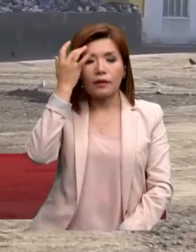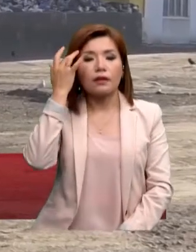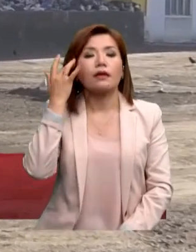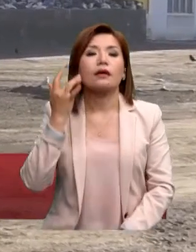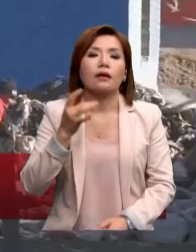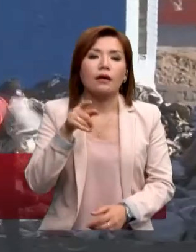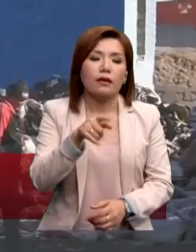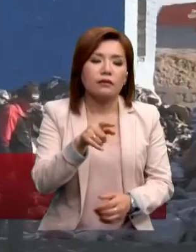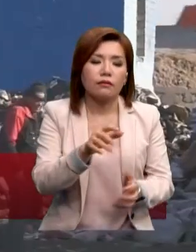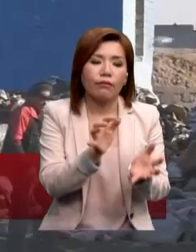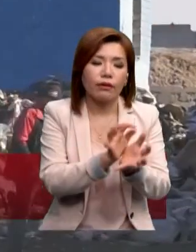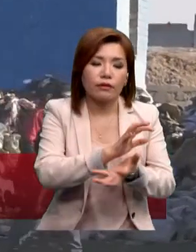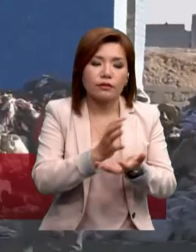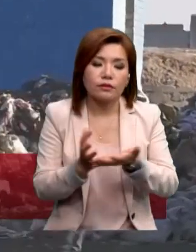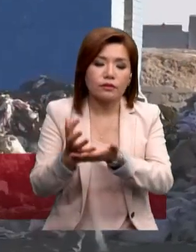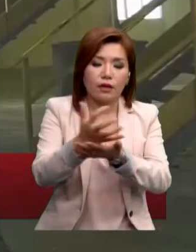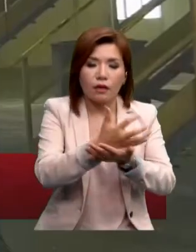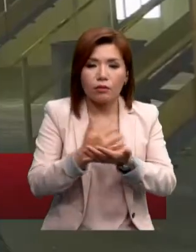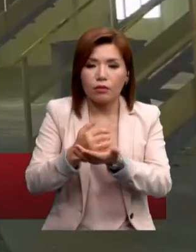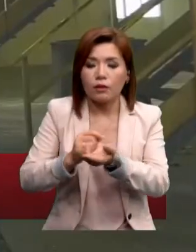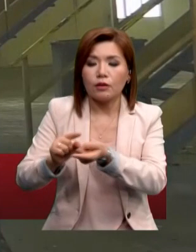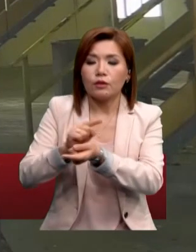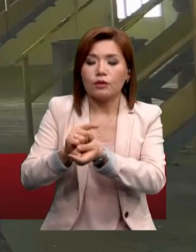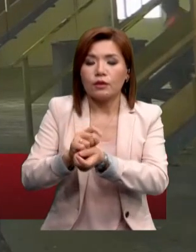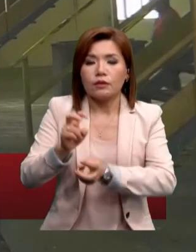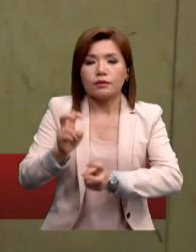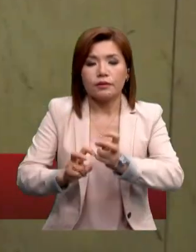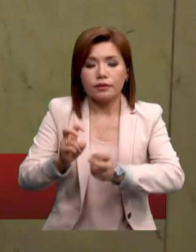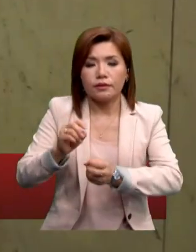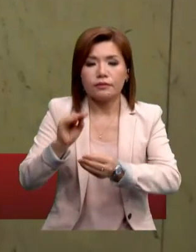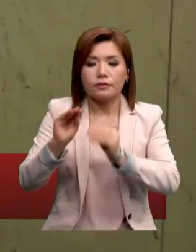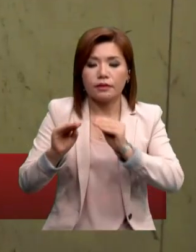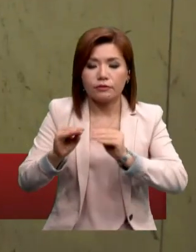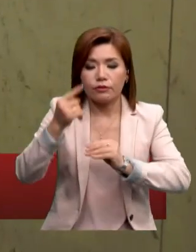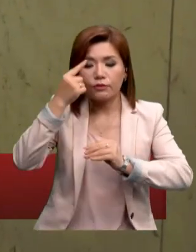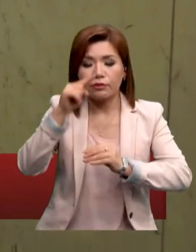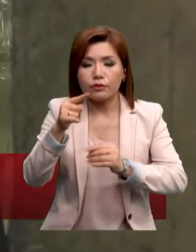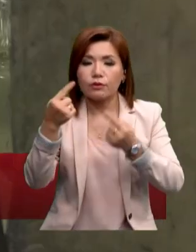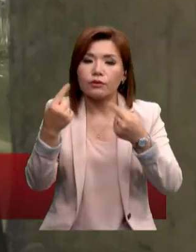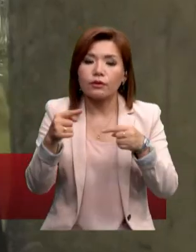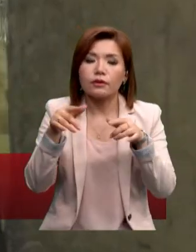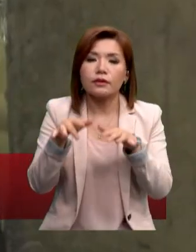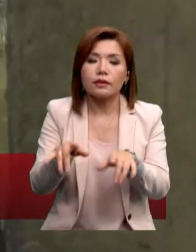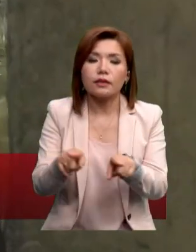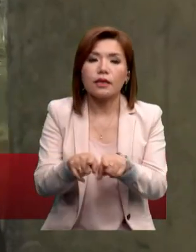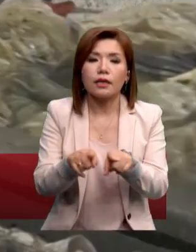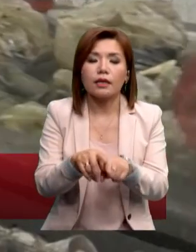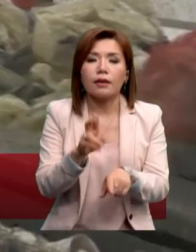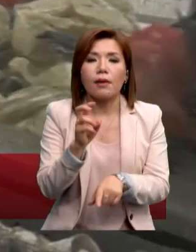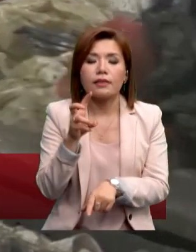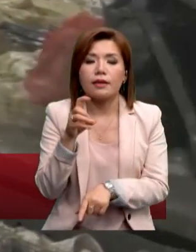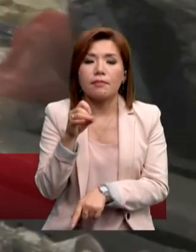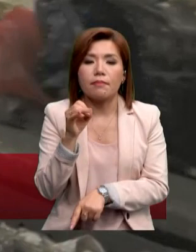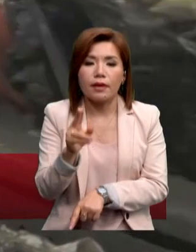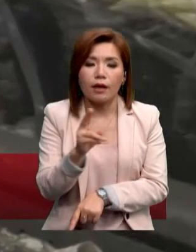Вывести переработку мусора из теневой экономики предлагает председатель Ассоциации переработчиков. По словам Батырбека